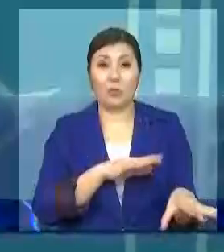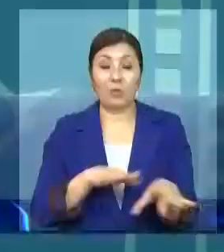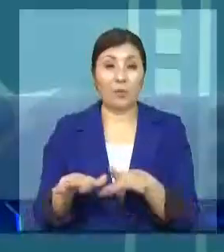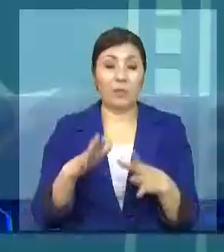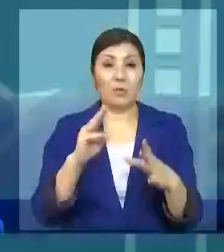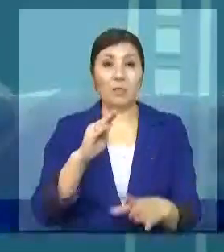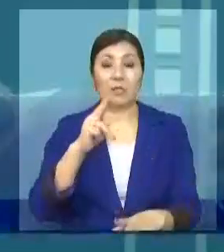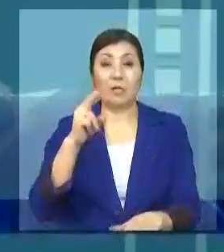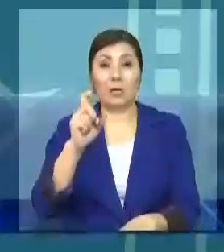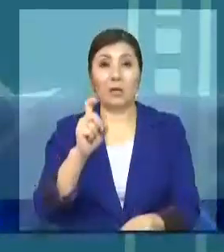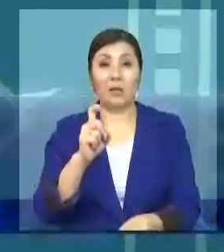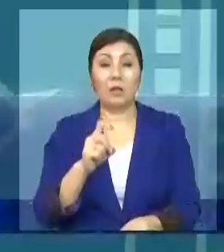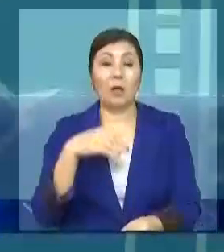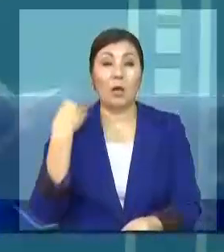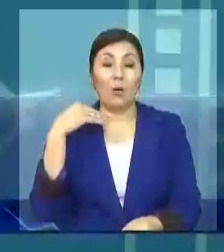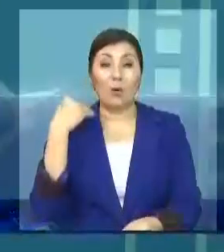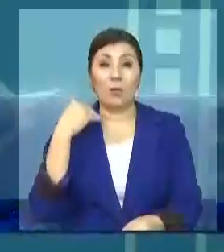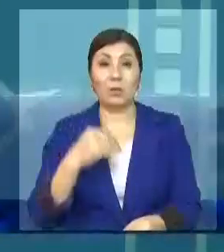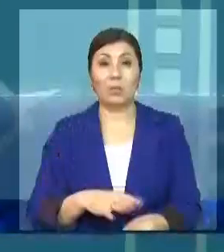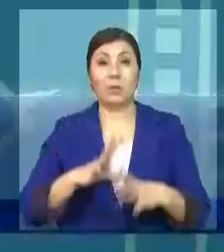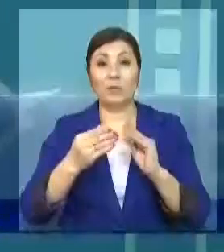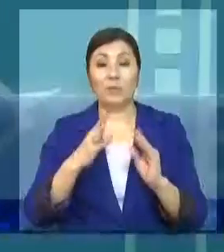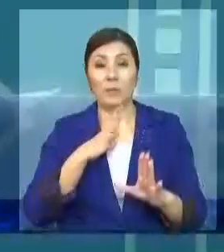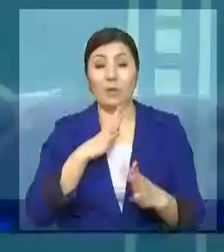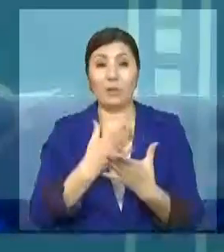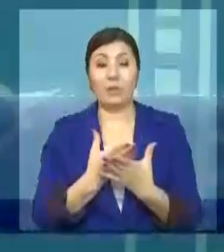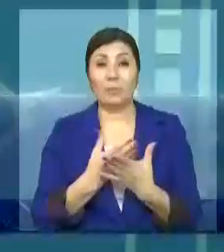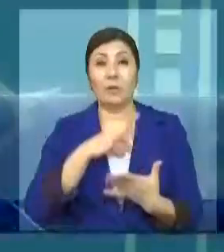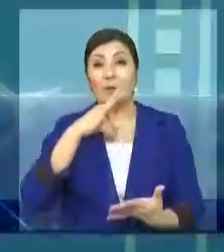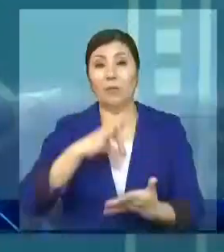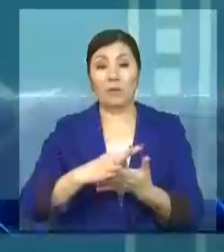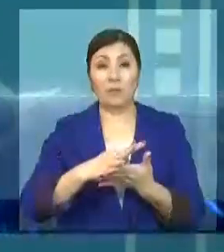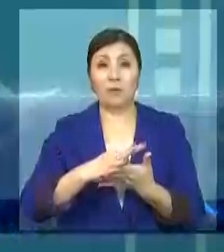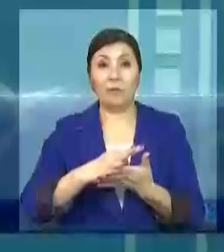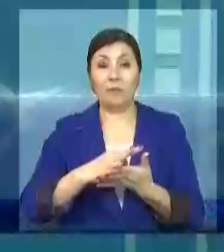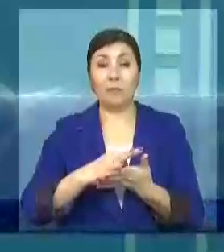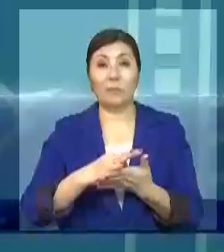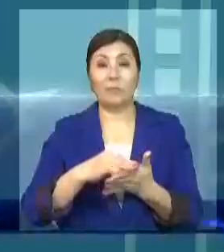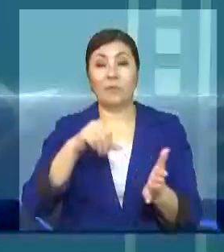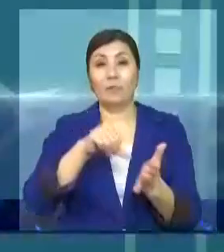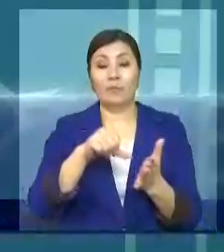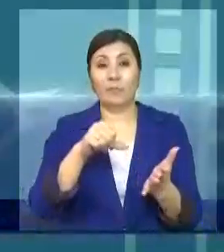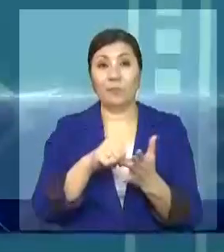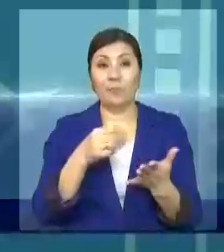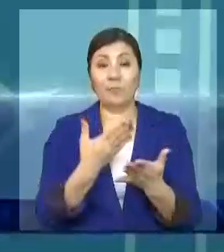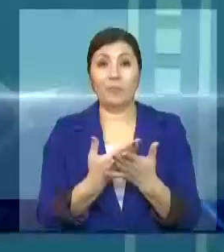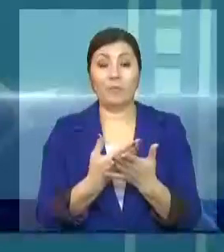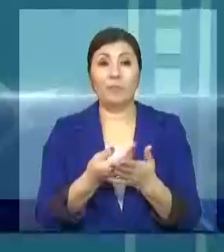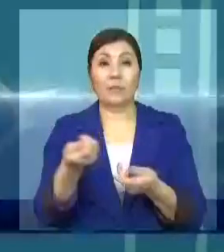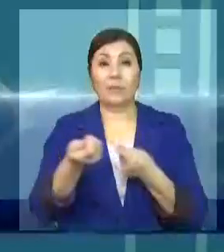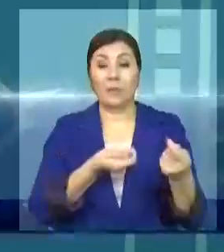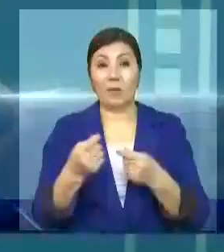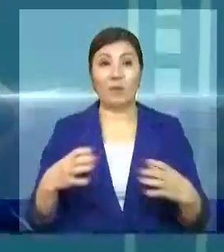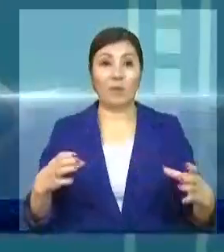Актобе. И по результатам был к административной ответственности привлечен исполняющий обязанности начальника